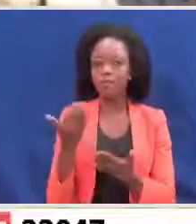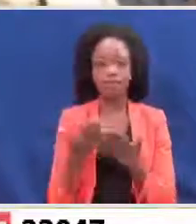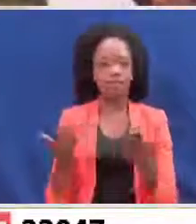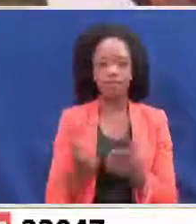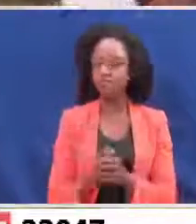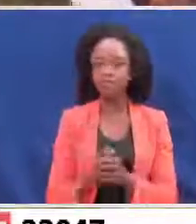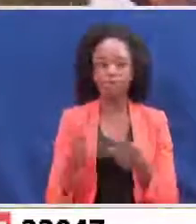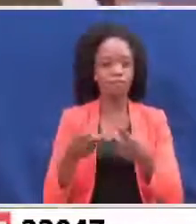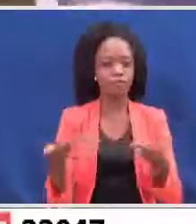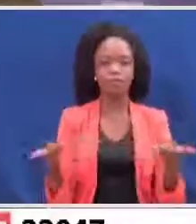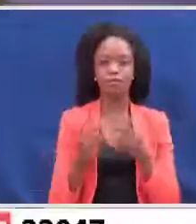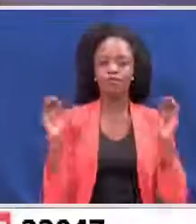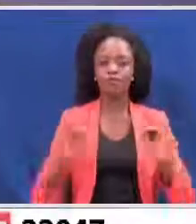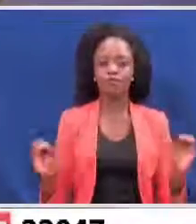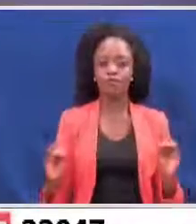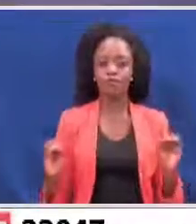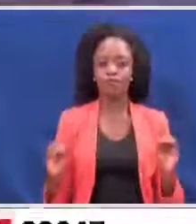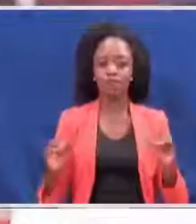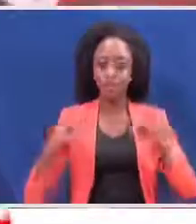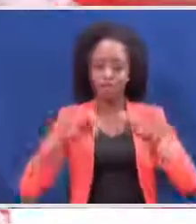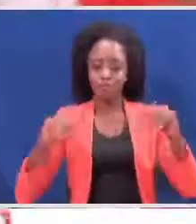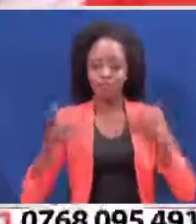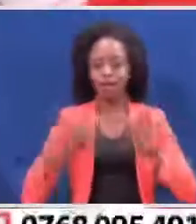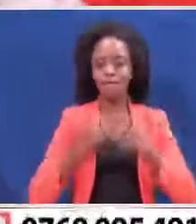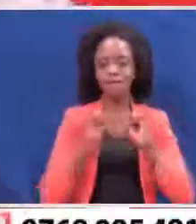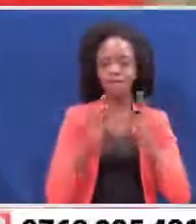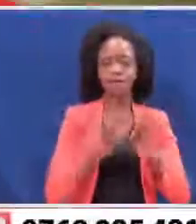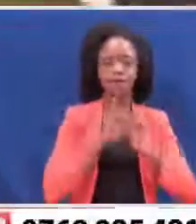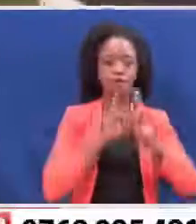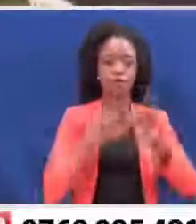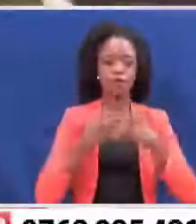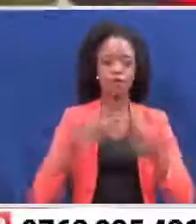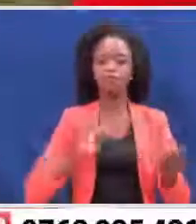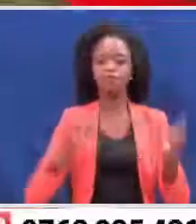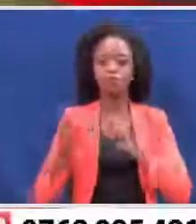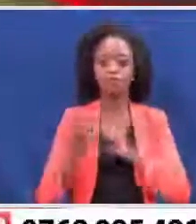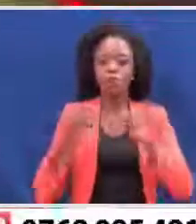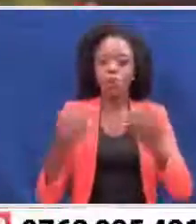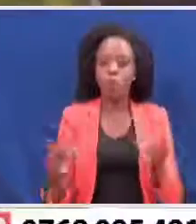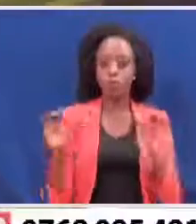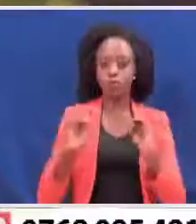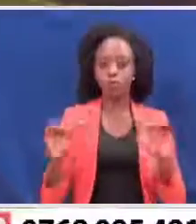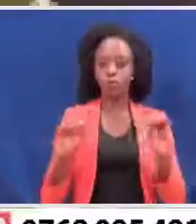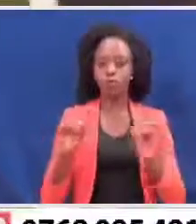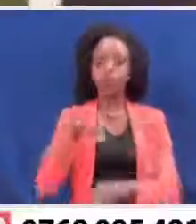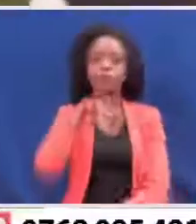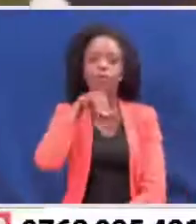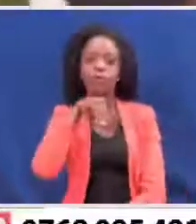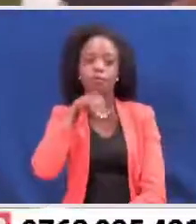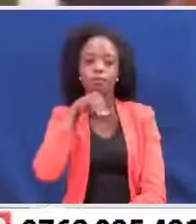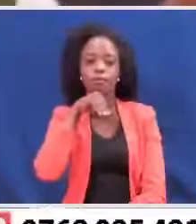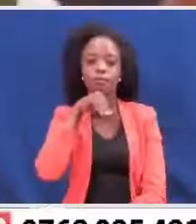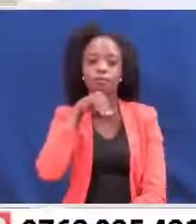no vacuum. Tayari kuna mgawanyiko kuhusiana na iwapo ripoti hiyo itafanyiwa marekebisho au la. Na huku kinara wa ODM Raila